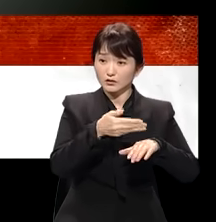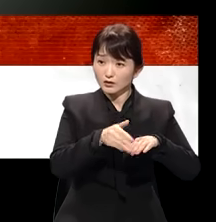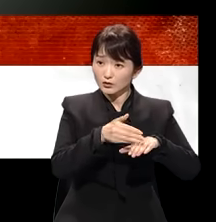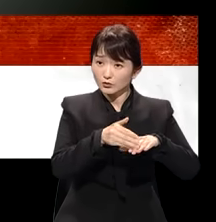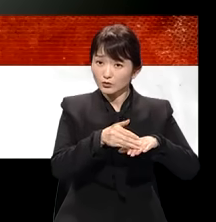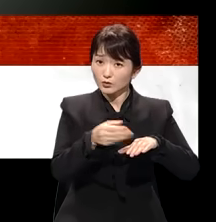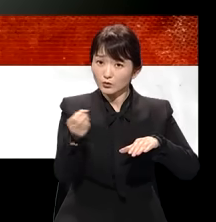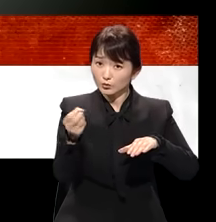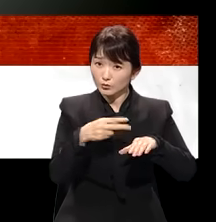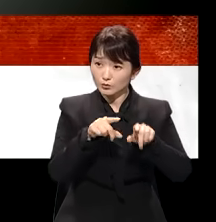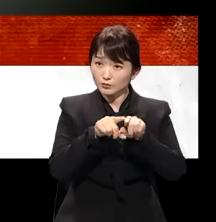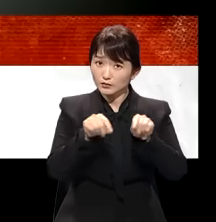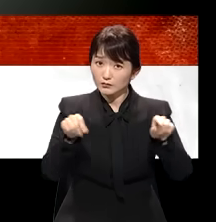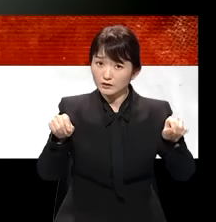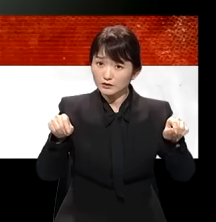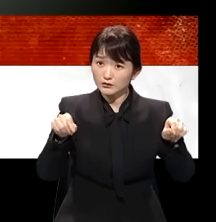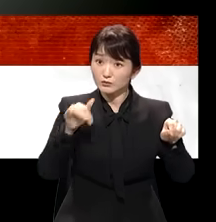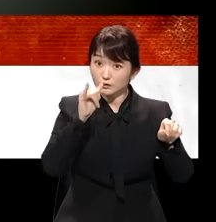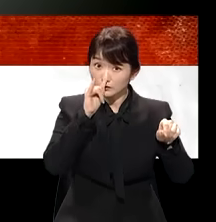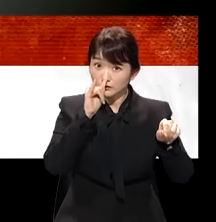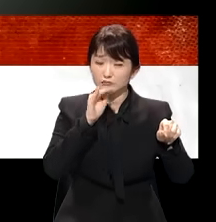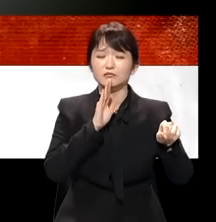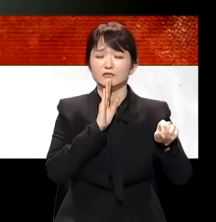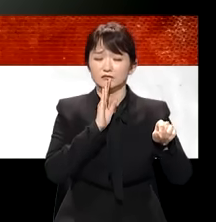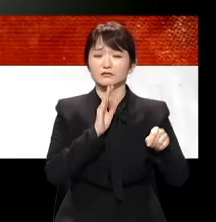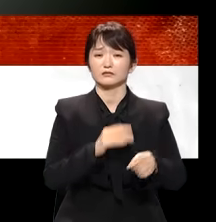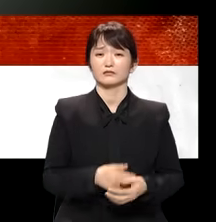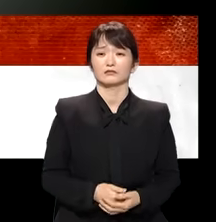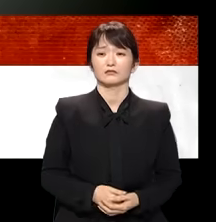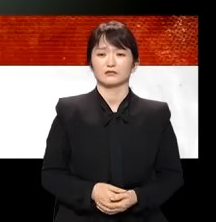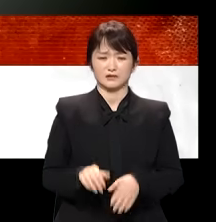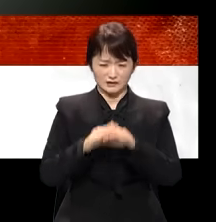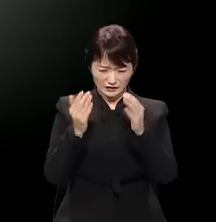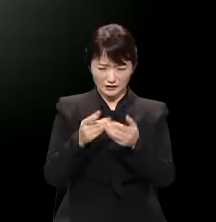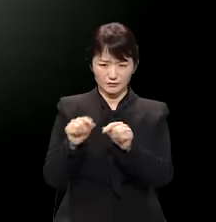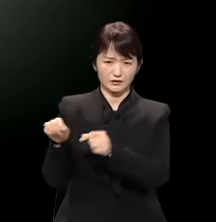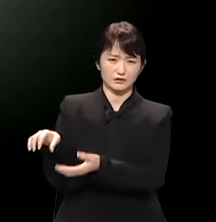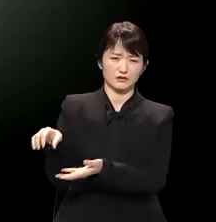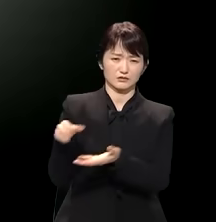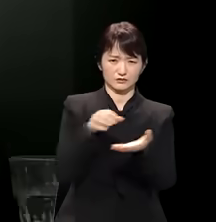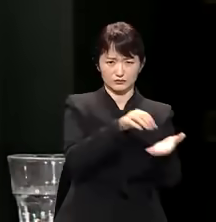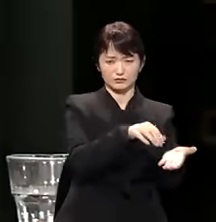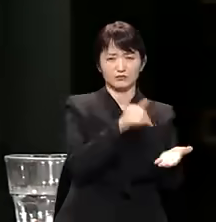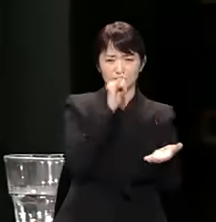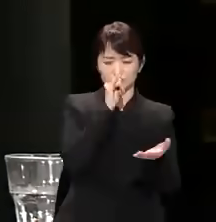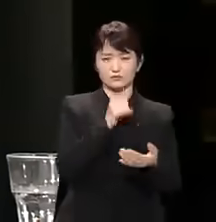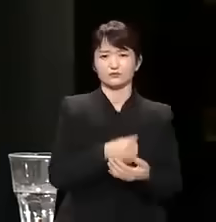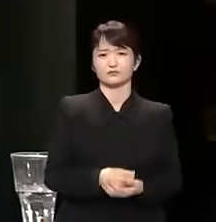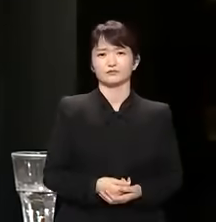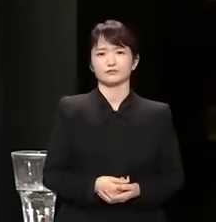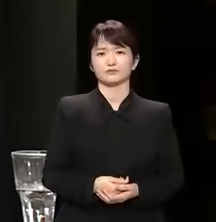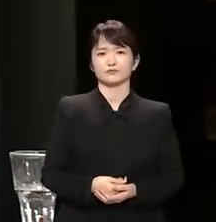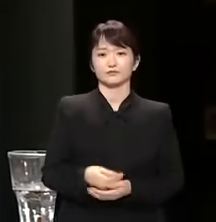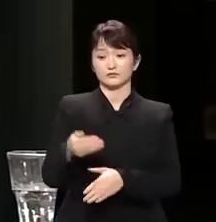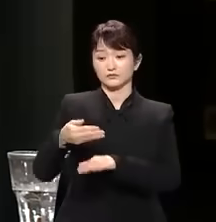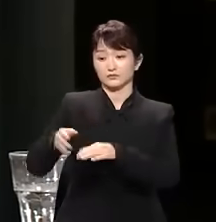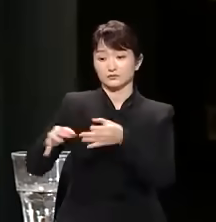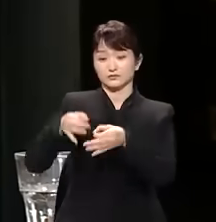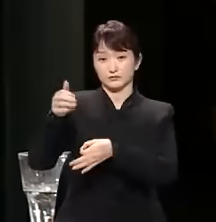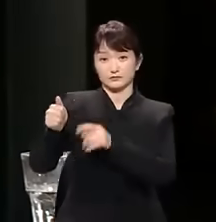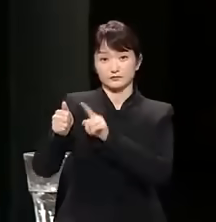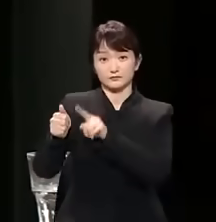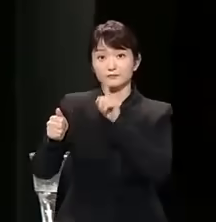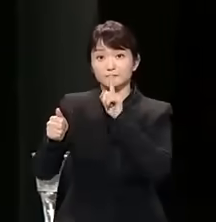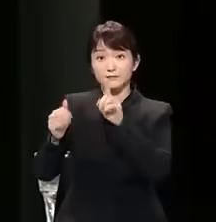그러니까 그 회뿐만이 아니라 다른 찍기 다시죠 다 나가죠 자 이제 회집 사장님의 주장을